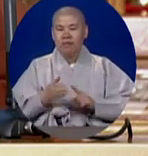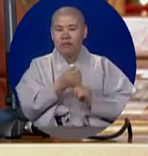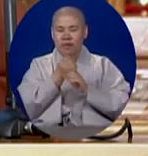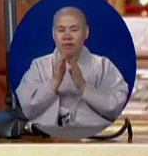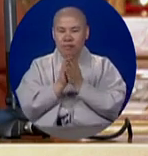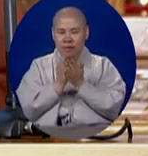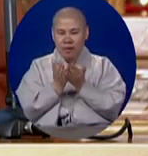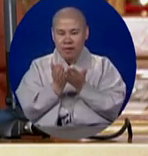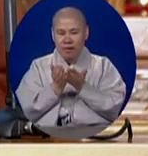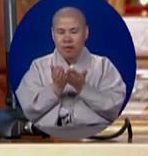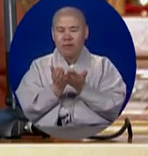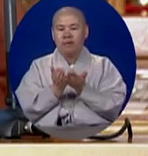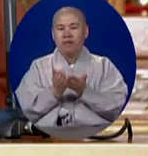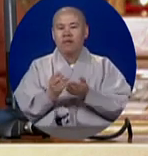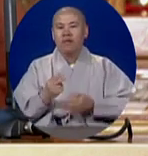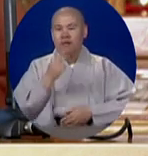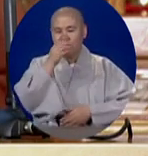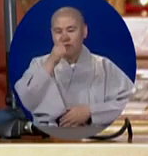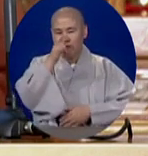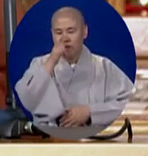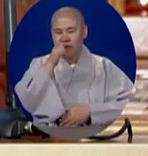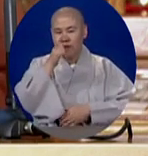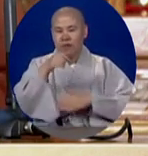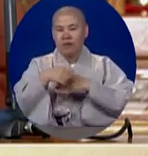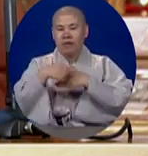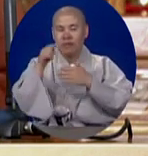경에서는 중생심을